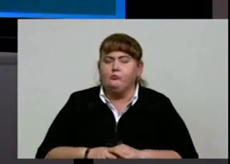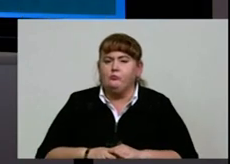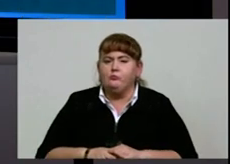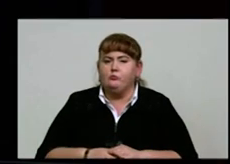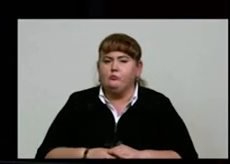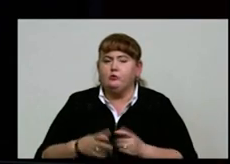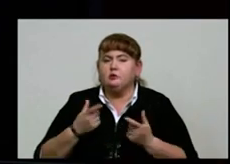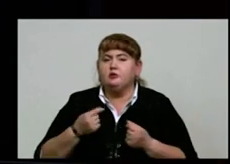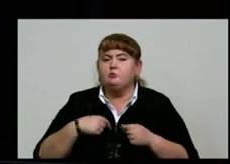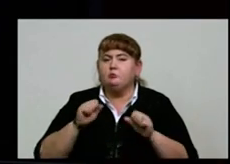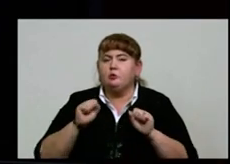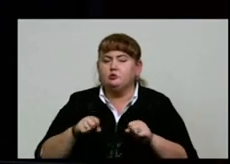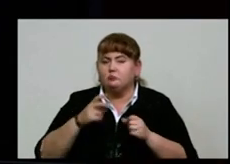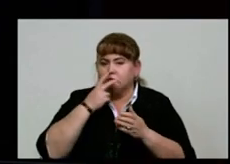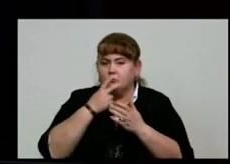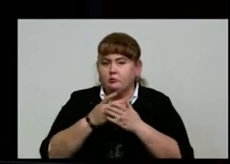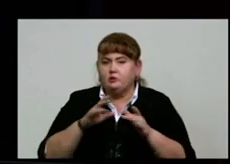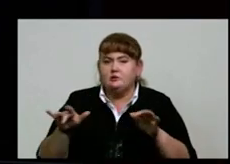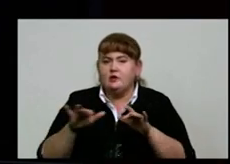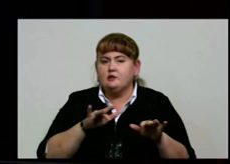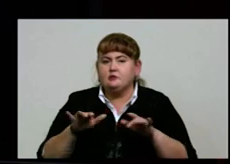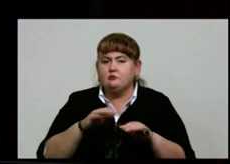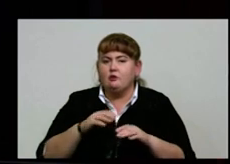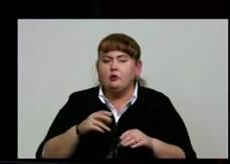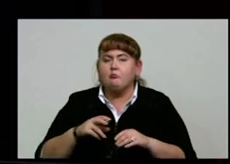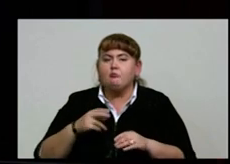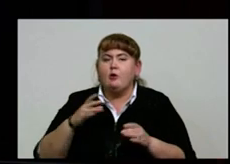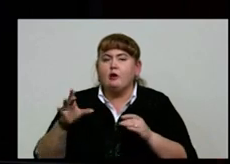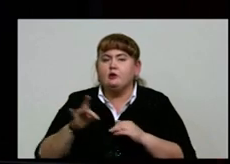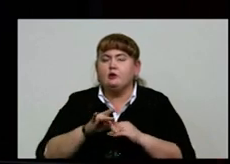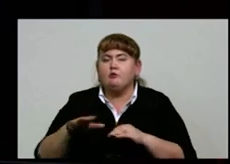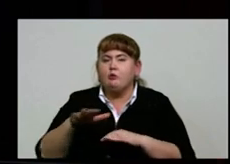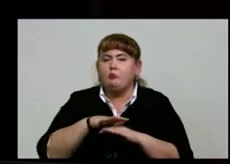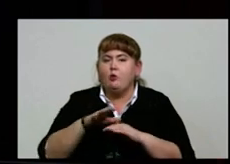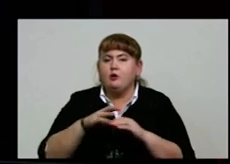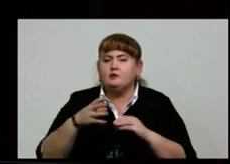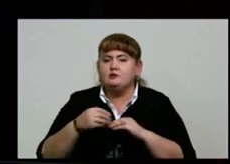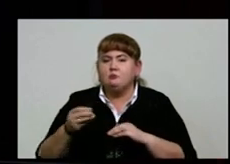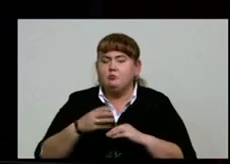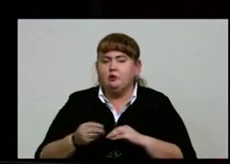Значит, где мы можем наблюдать действие магнитного поля Земли?